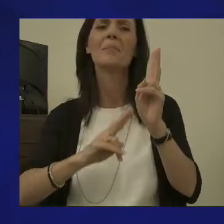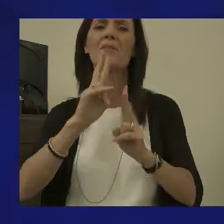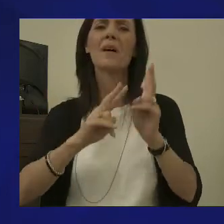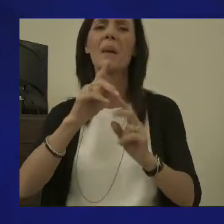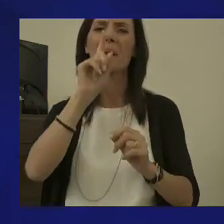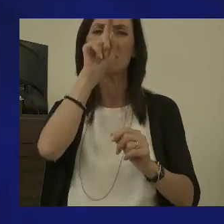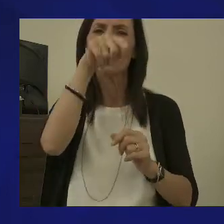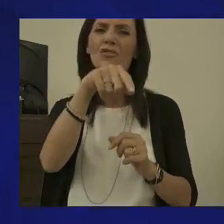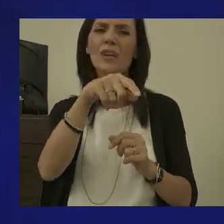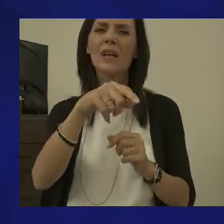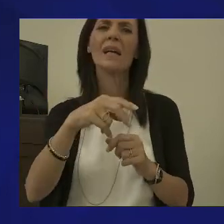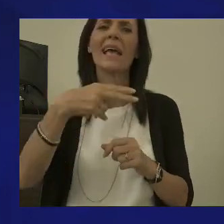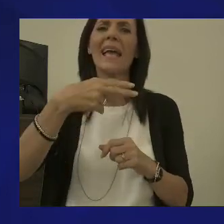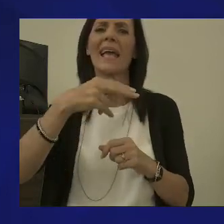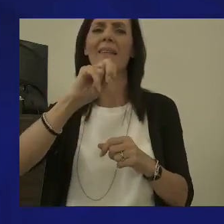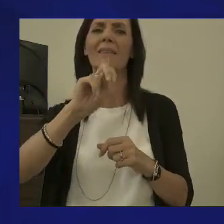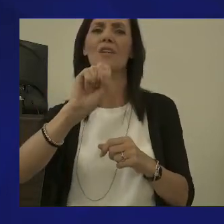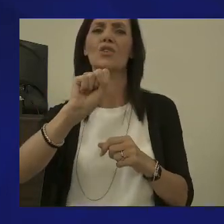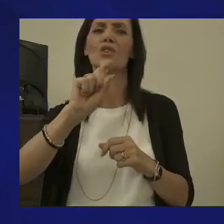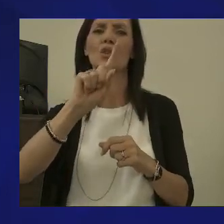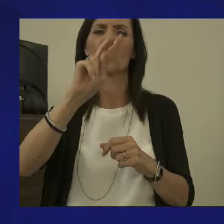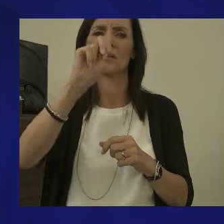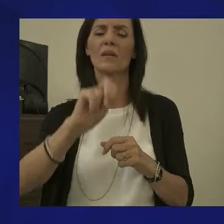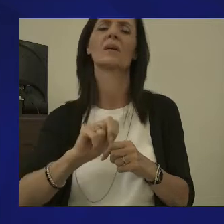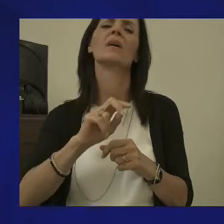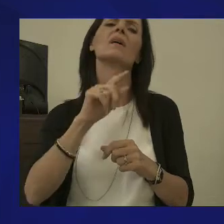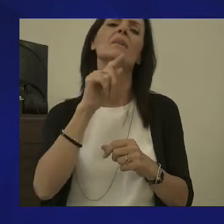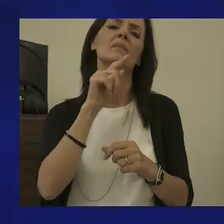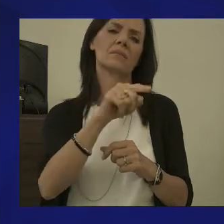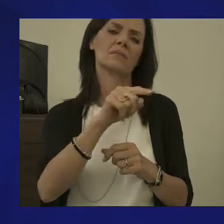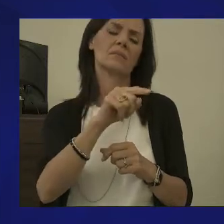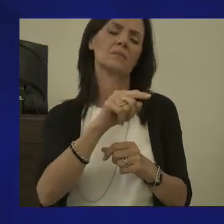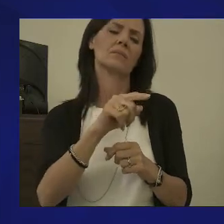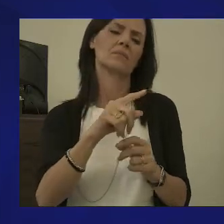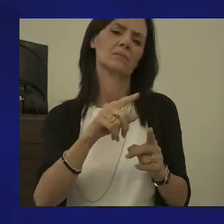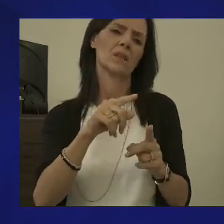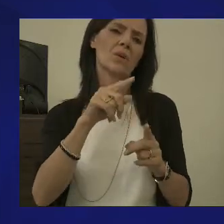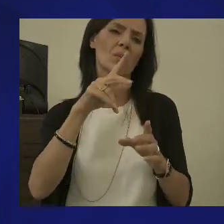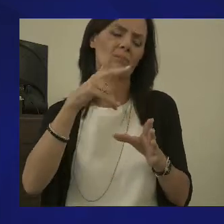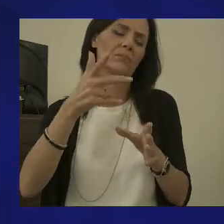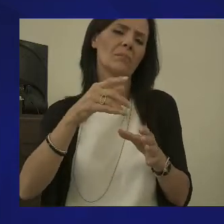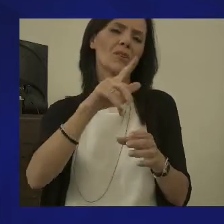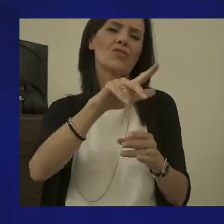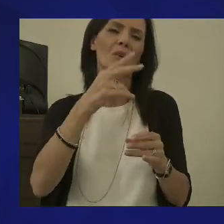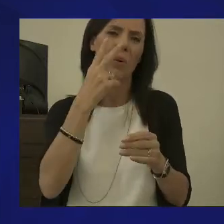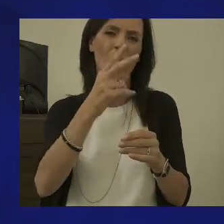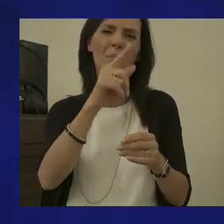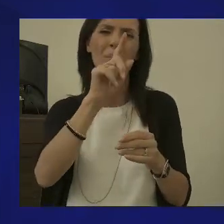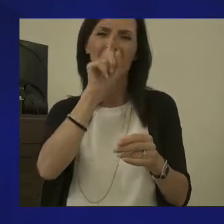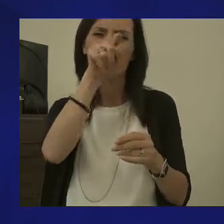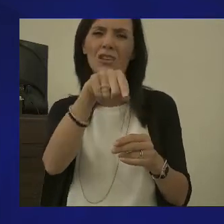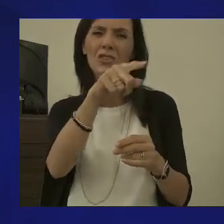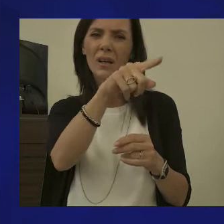בתוך קופסה והיא מצמצמת מאוד את החזות ואת המפגע החזותי ואת המטרד למגרשים ליד, ורואים